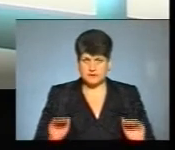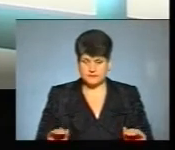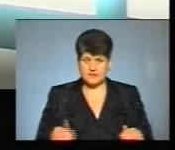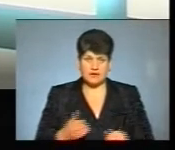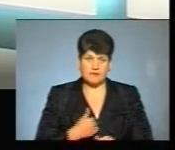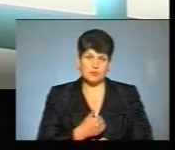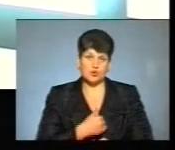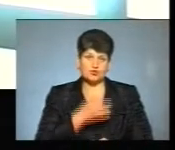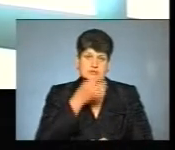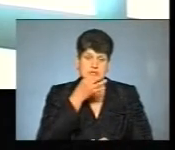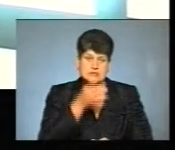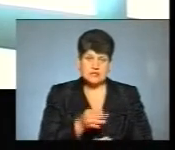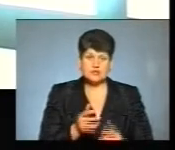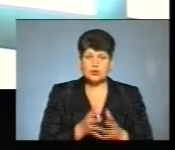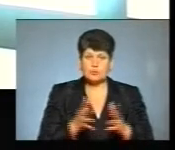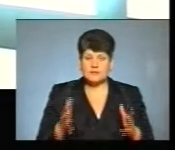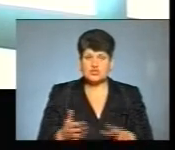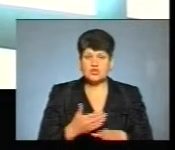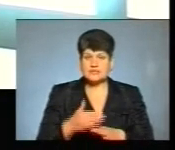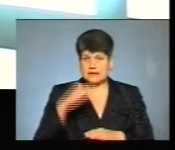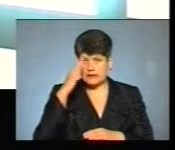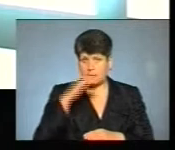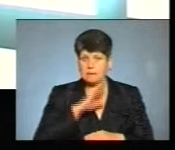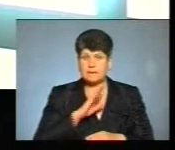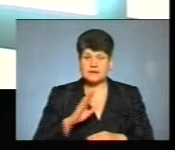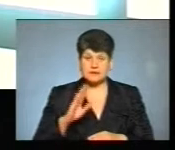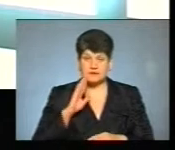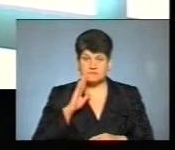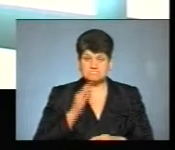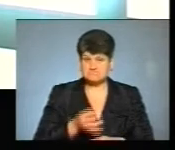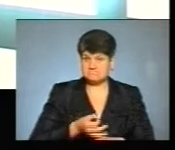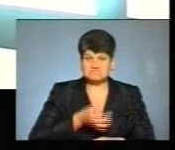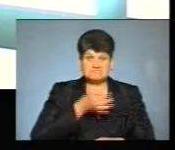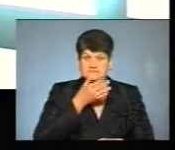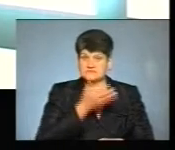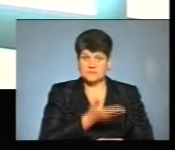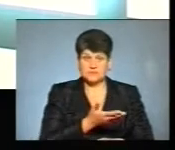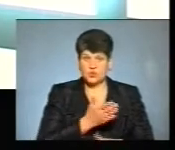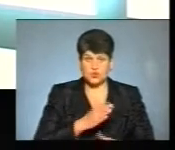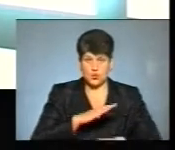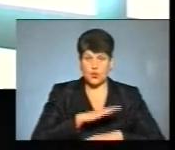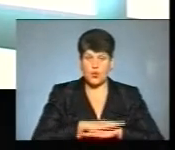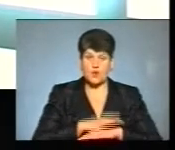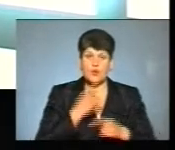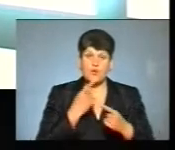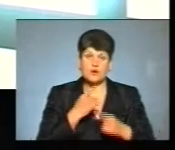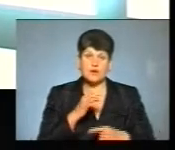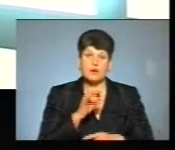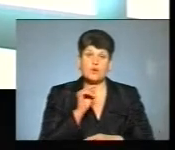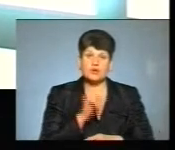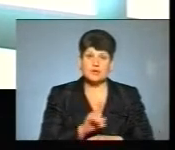вам хочу сказати, що більша частина батьків у захваті від таких уроків. Говорилося про те,